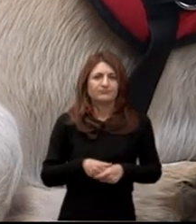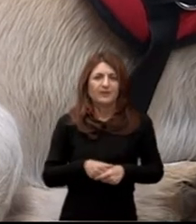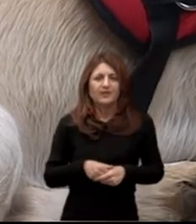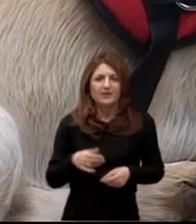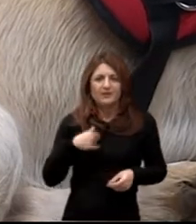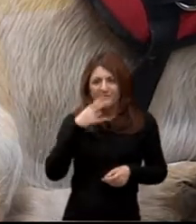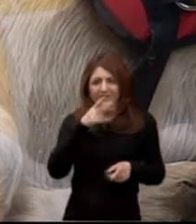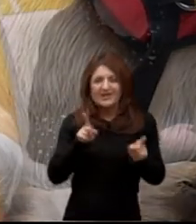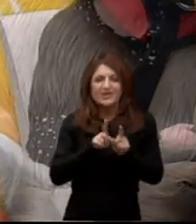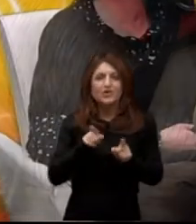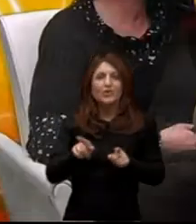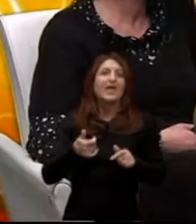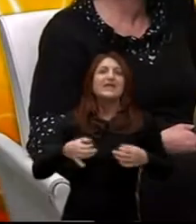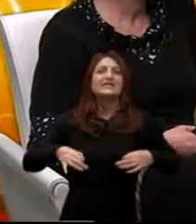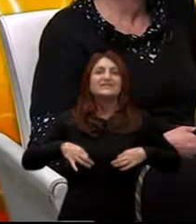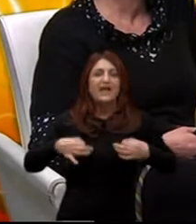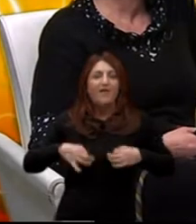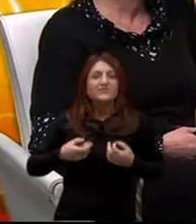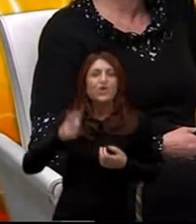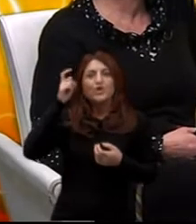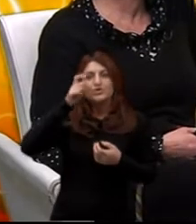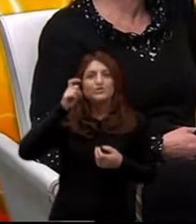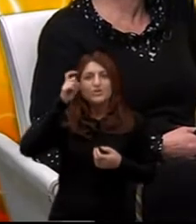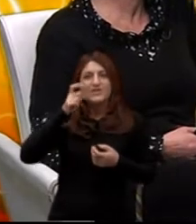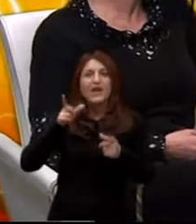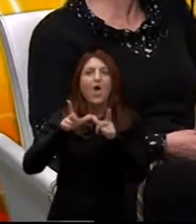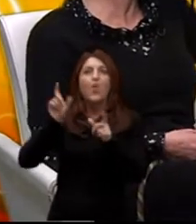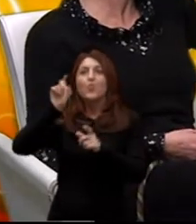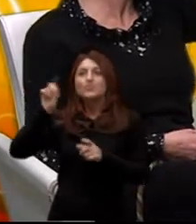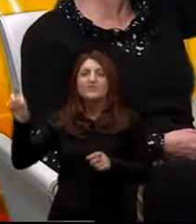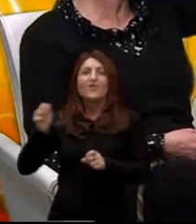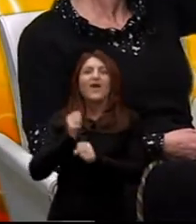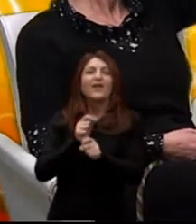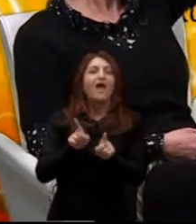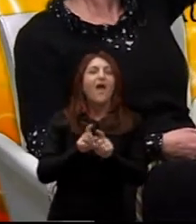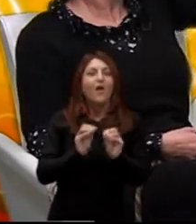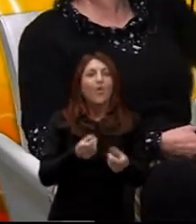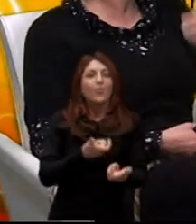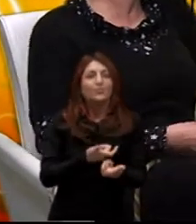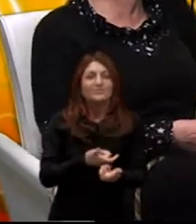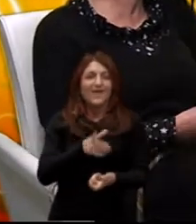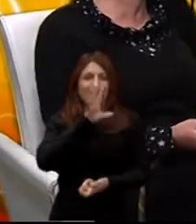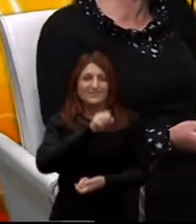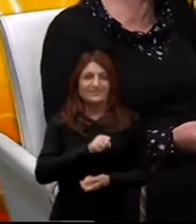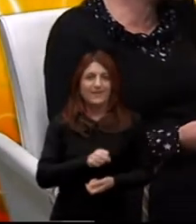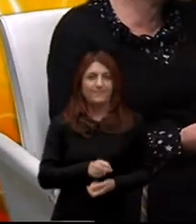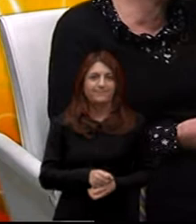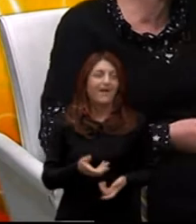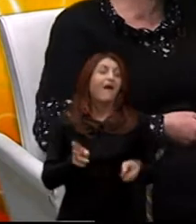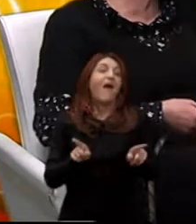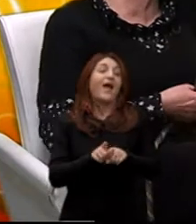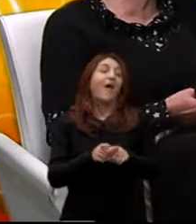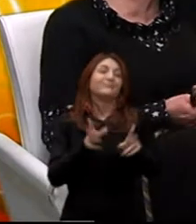jedna zdravstveno-socijalna ustanova koja kaže da uzgaja pse. Da, da, da. Znači imamo